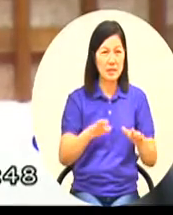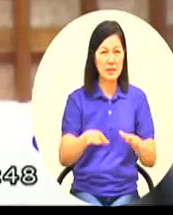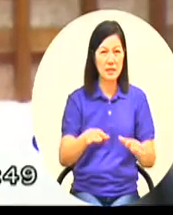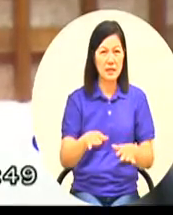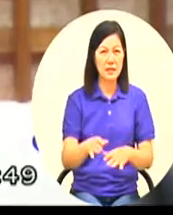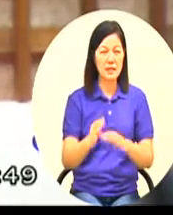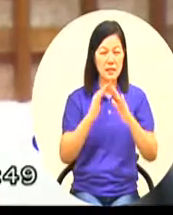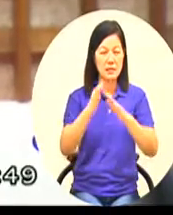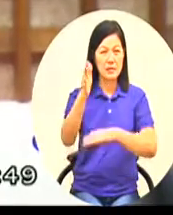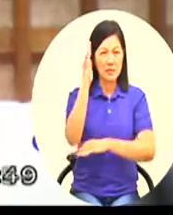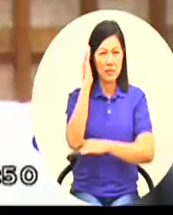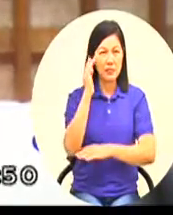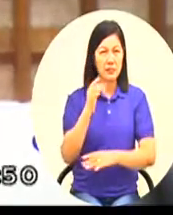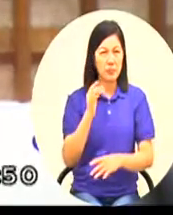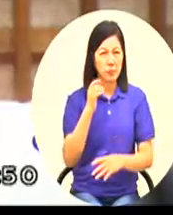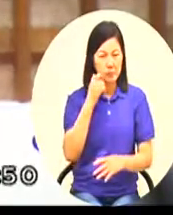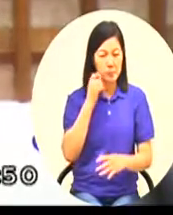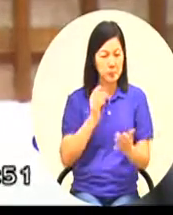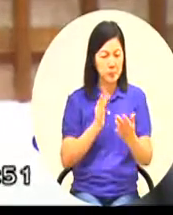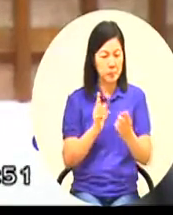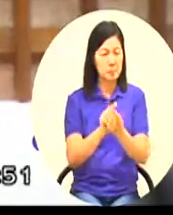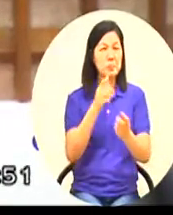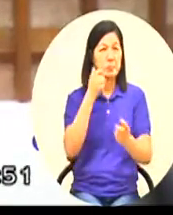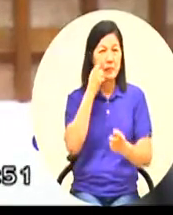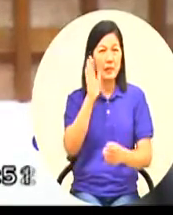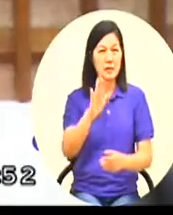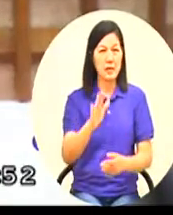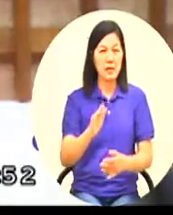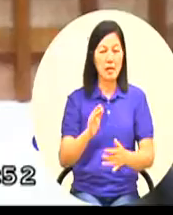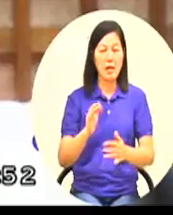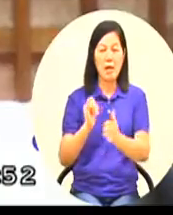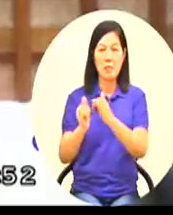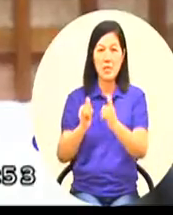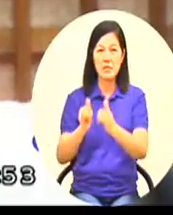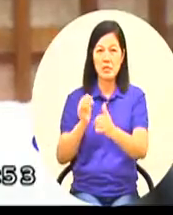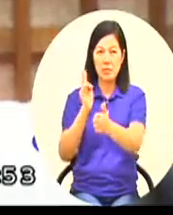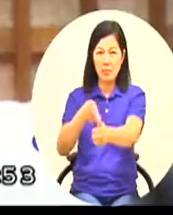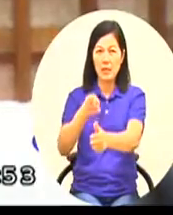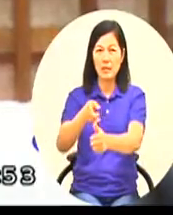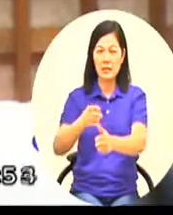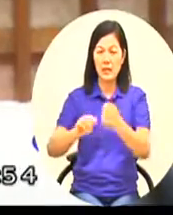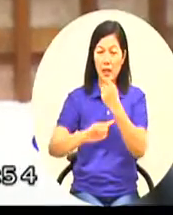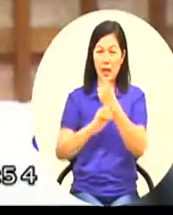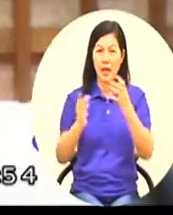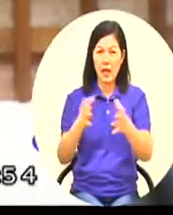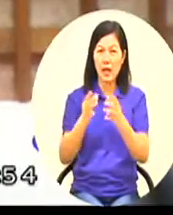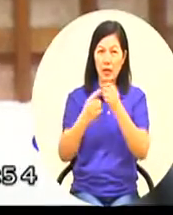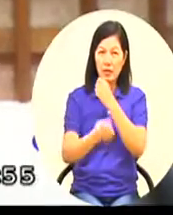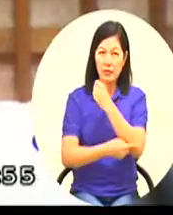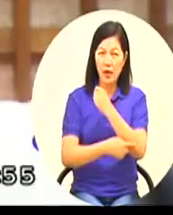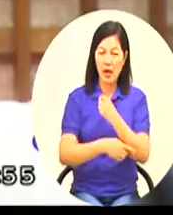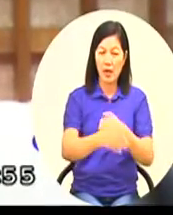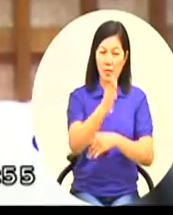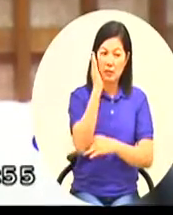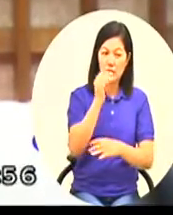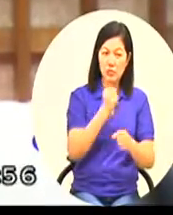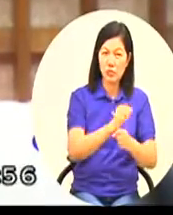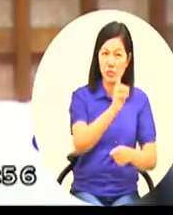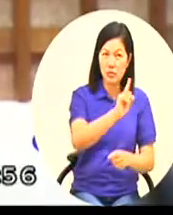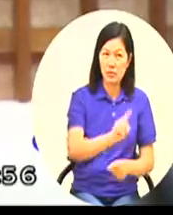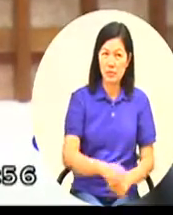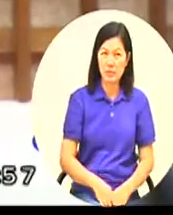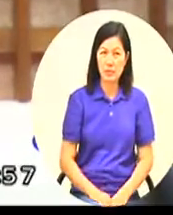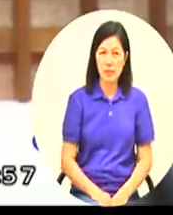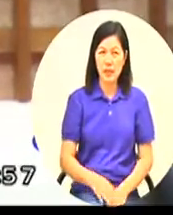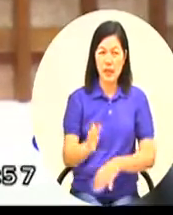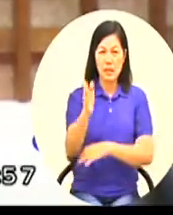要讲别的，那你今天要求我们的市民合法，我们的业者合法，我们的政府又做了些什么？我们的政府有